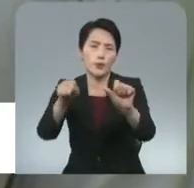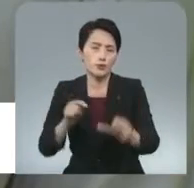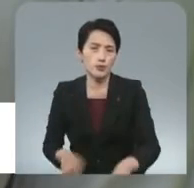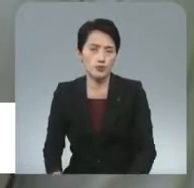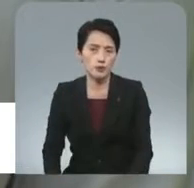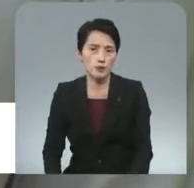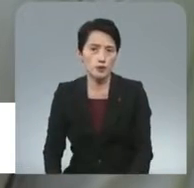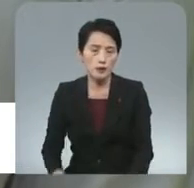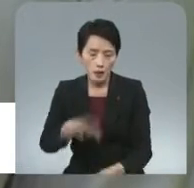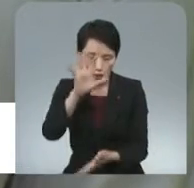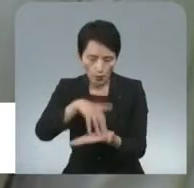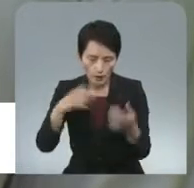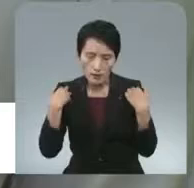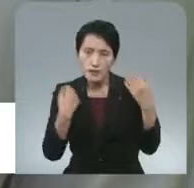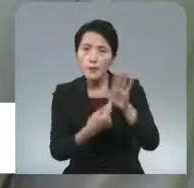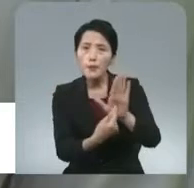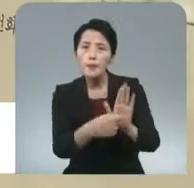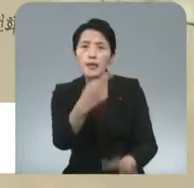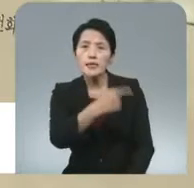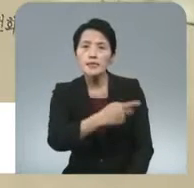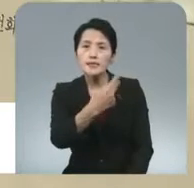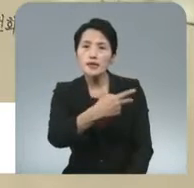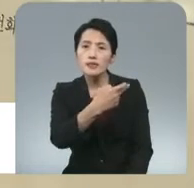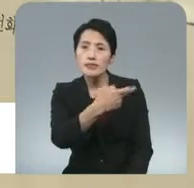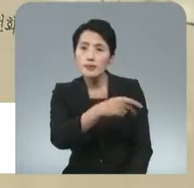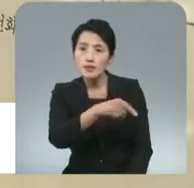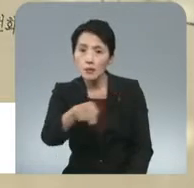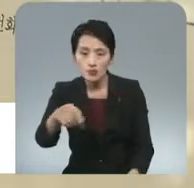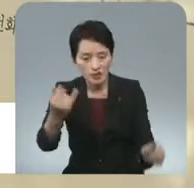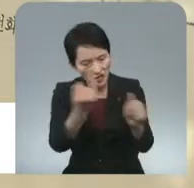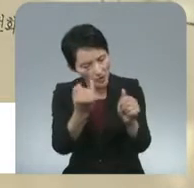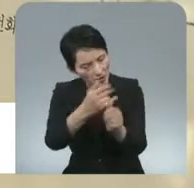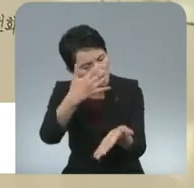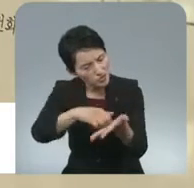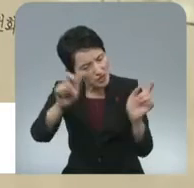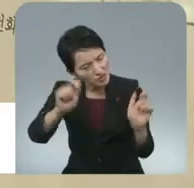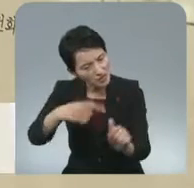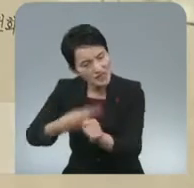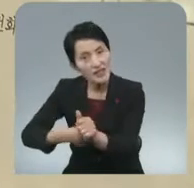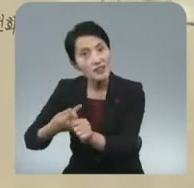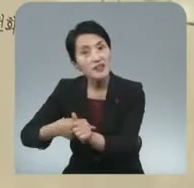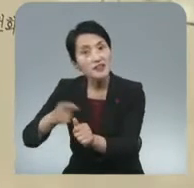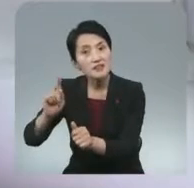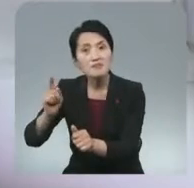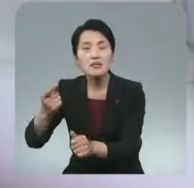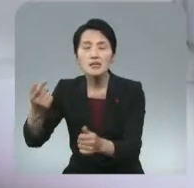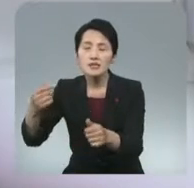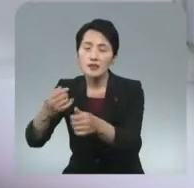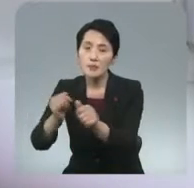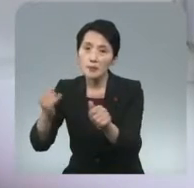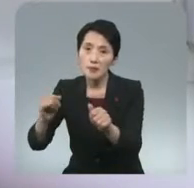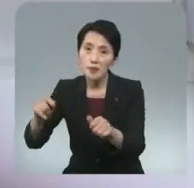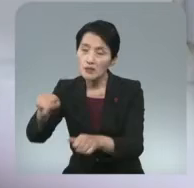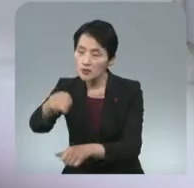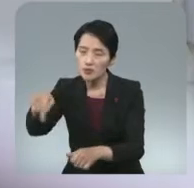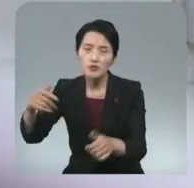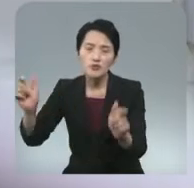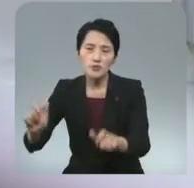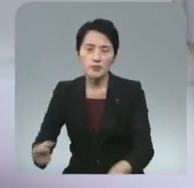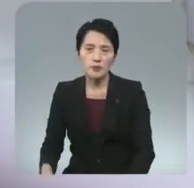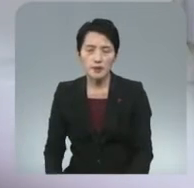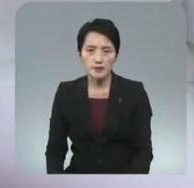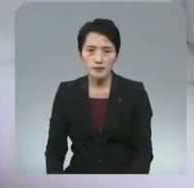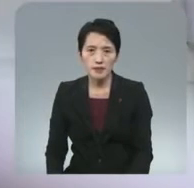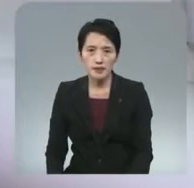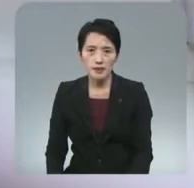少超过17%，减幅创历年同期的最大值。据统计，离婚人数自今年四月开